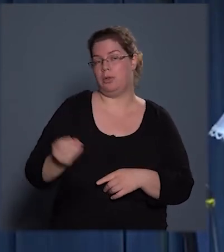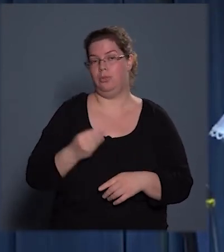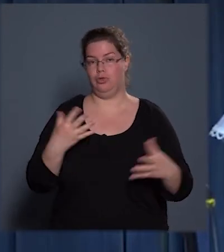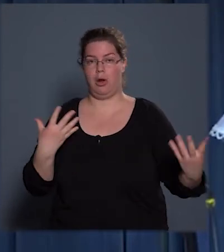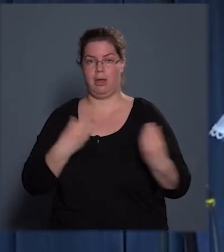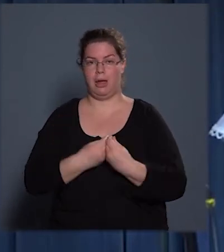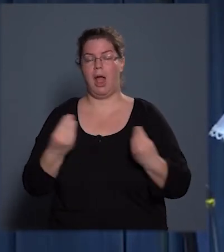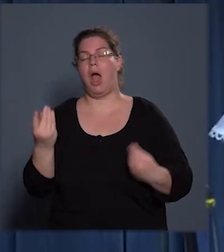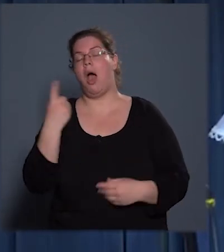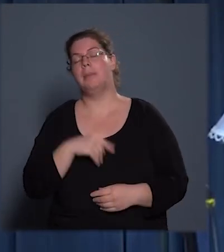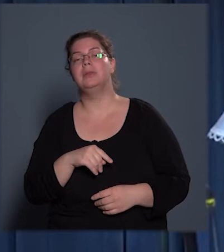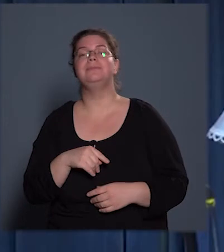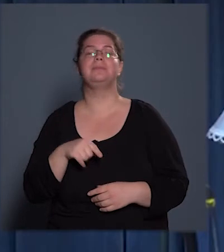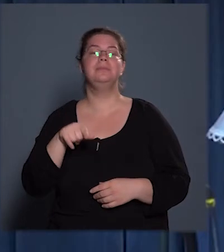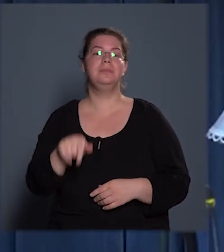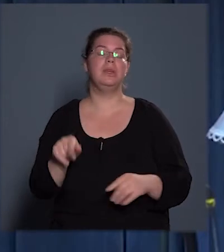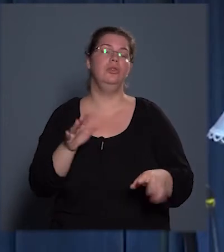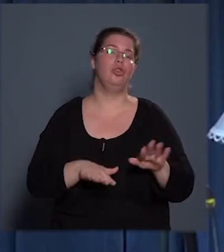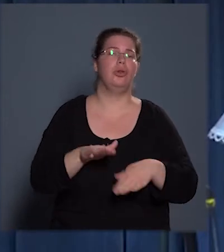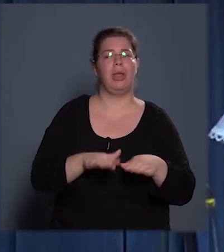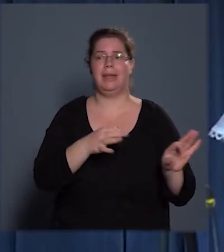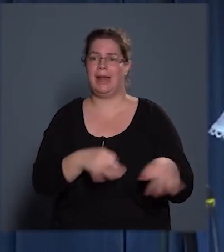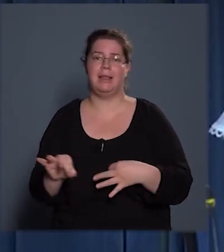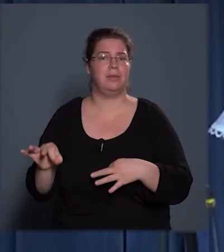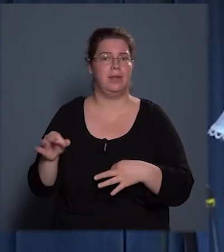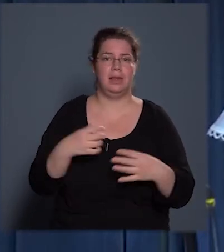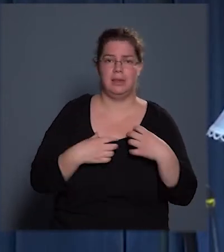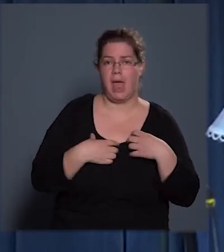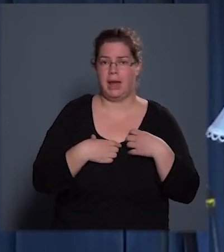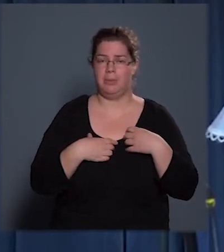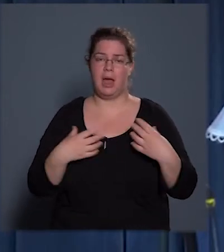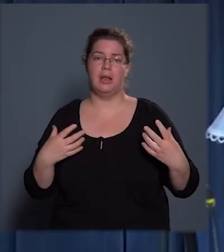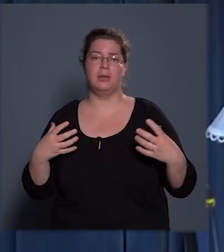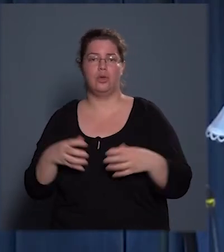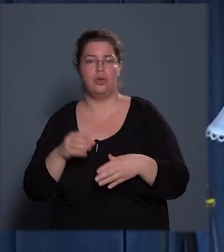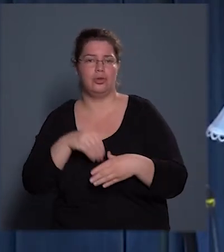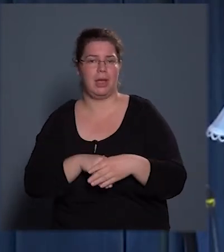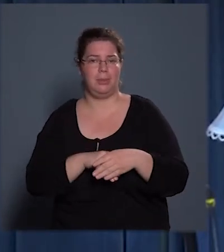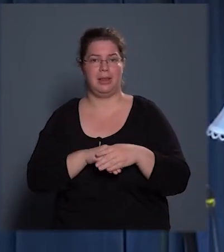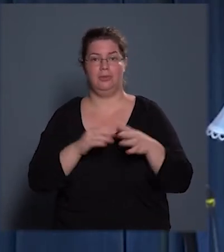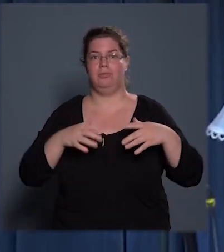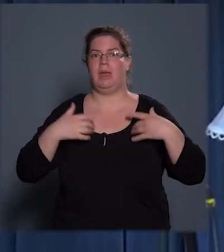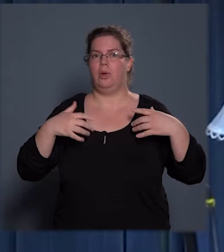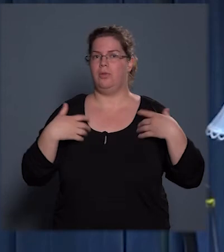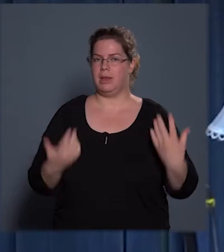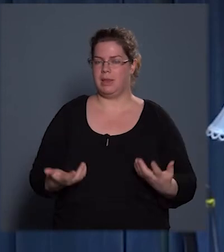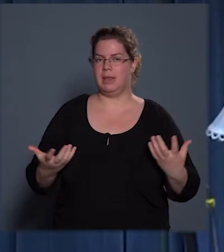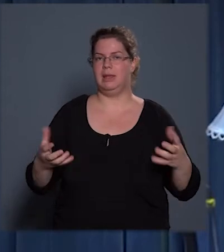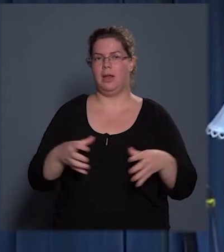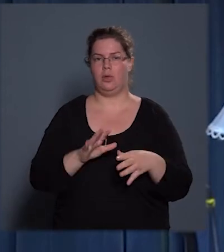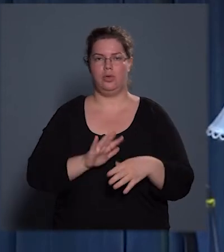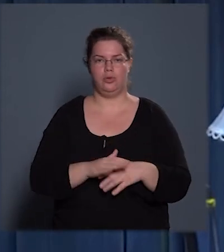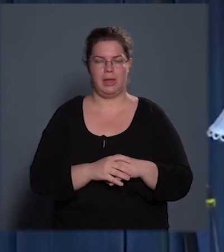műsoraikkal, melyekkel a soroksári rendezvényeken szerepelnek, közösségekben is megörvendeztetik a